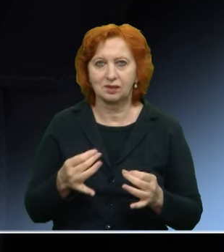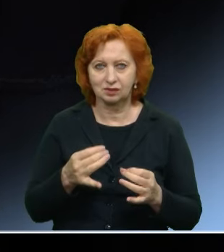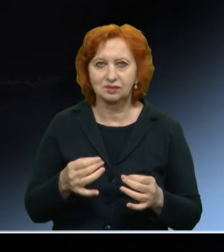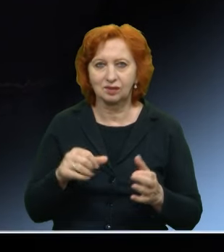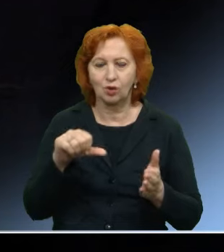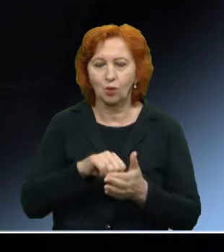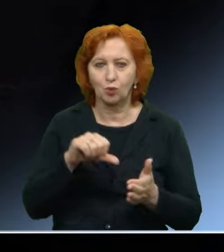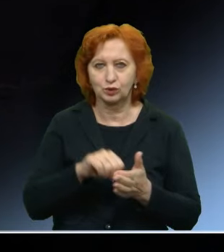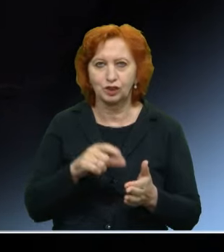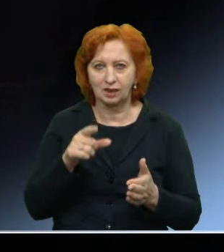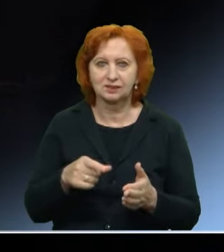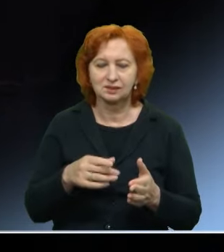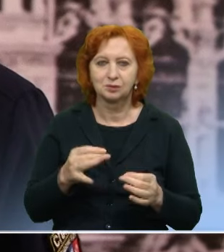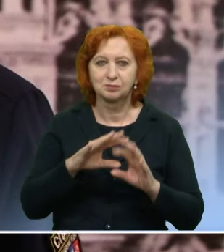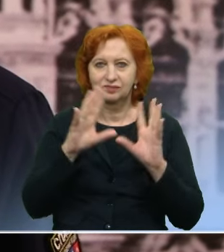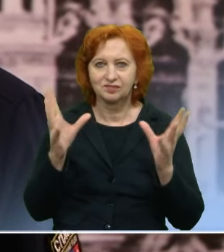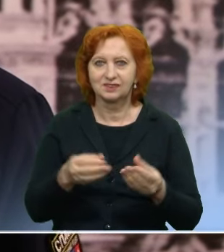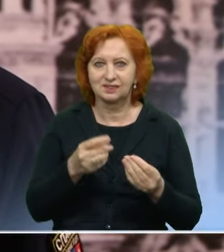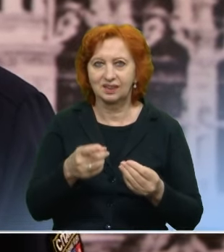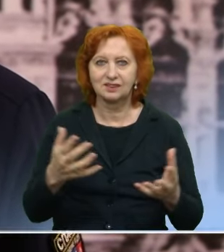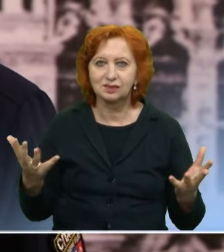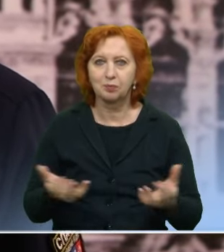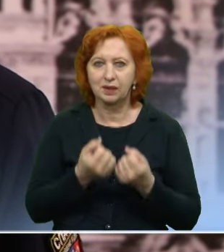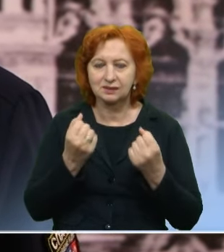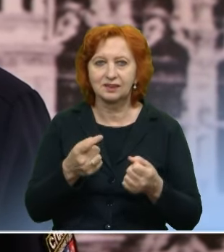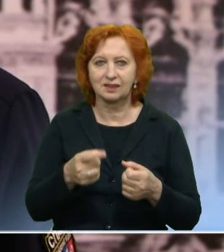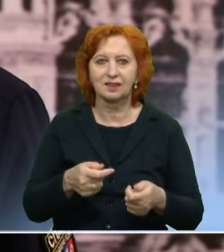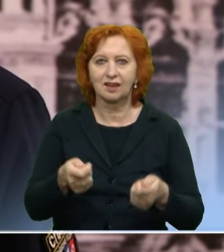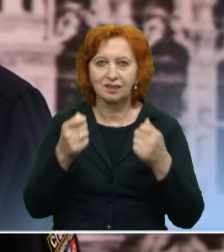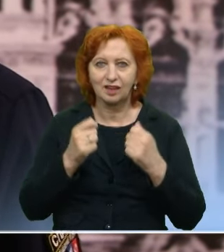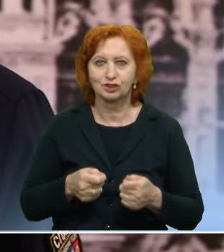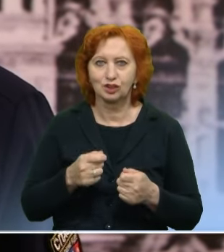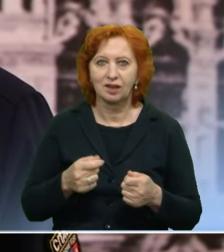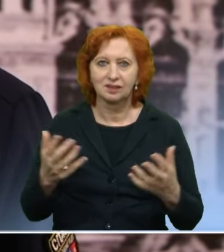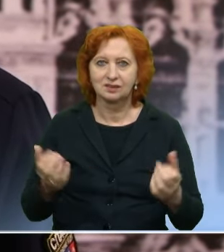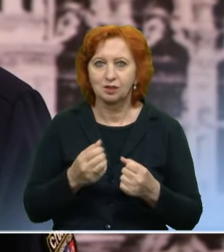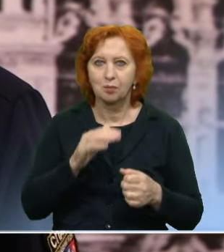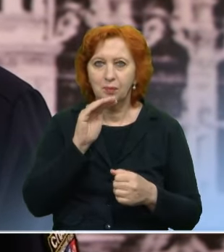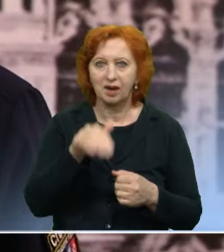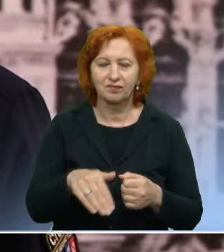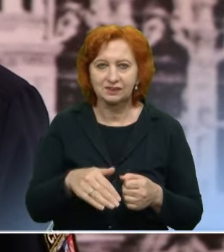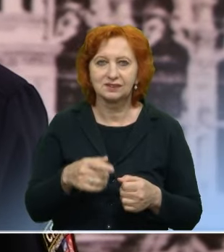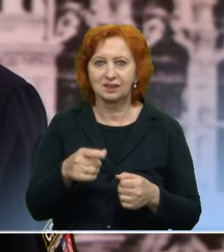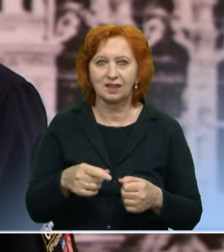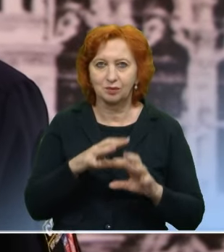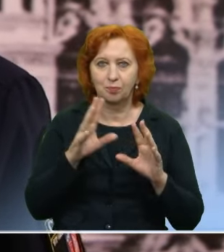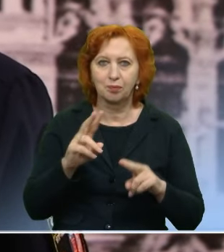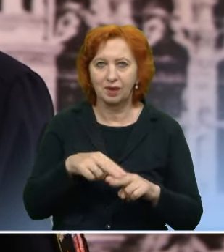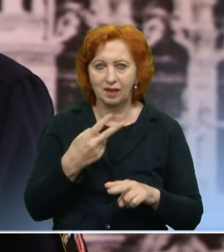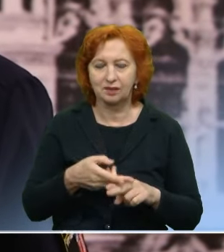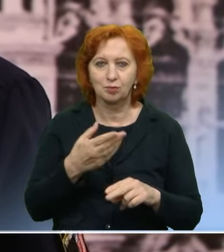в частности дети. Все спасатели, начальники поисково-спасательных отрядов – это профессионалы в своем деле, поэтому